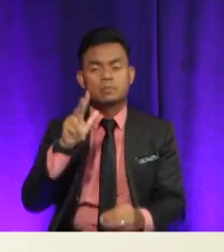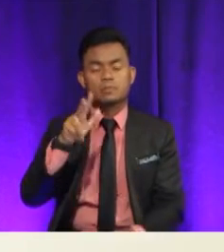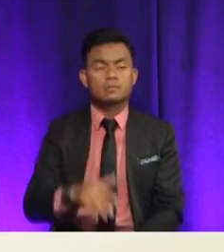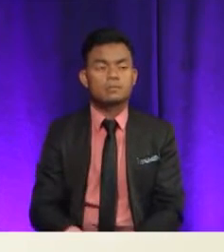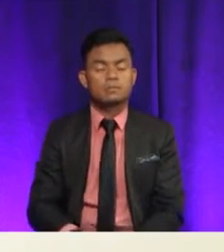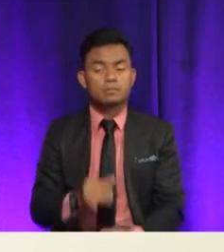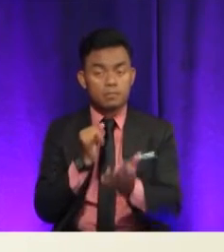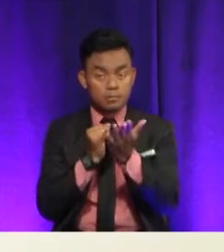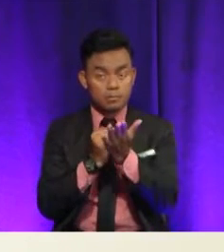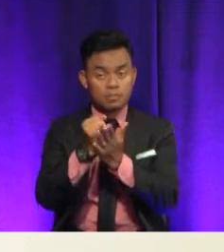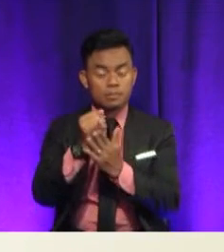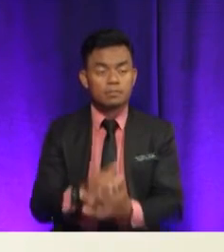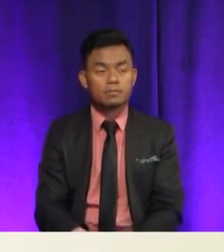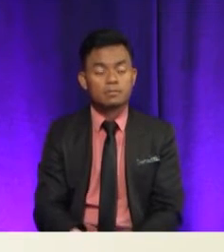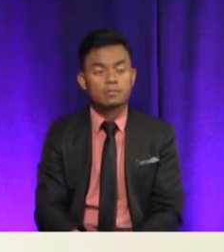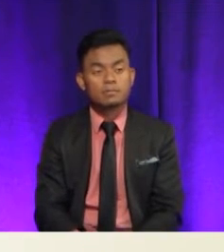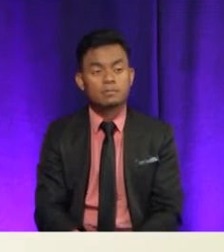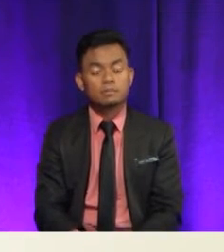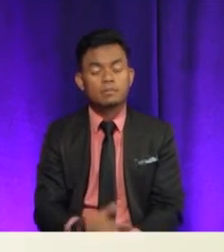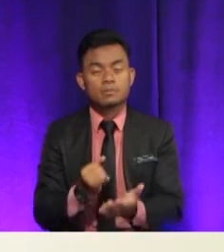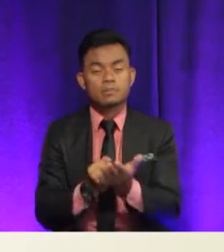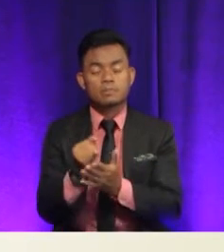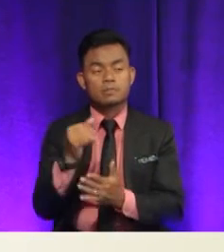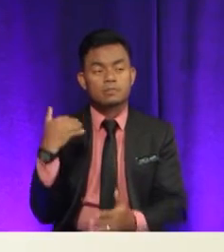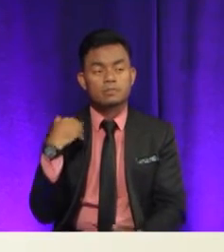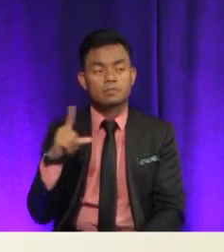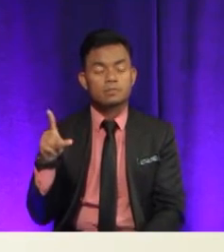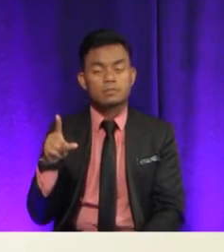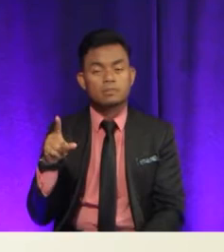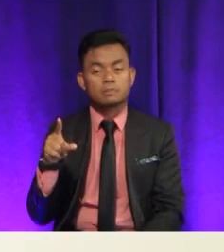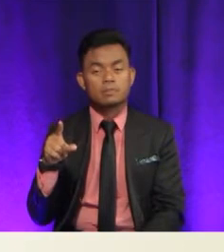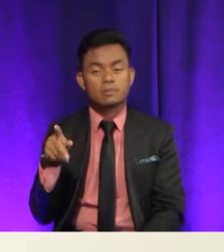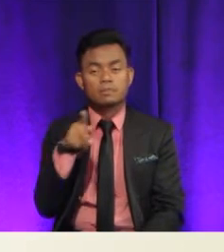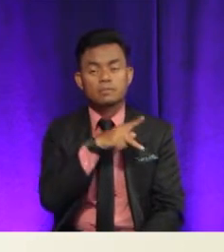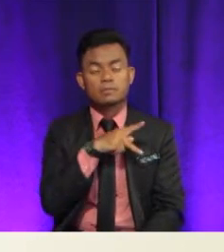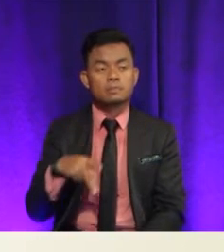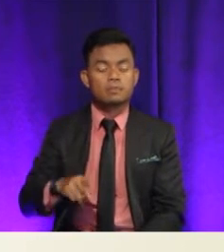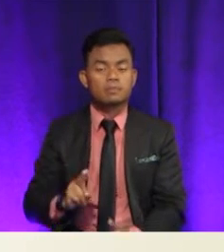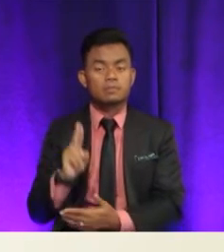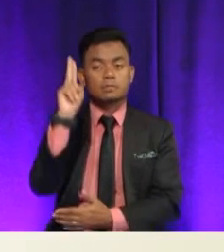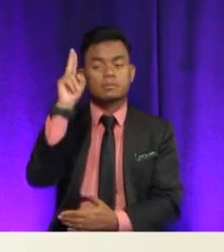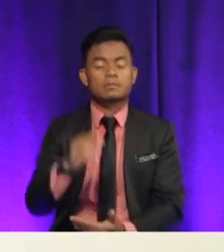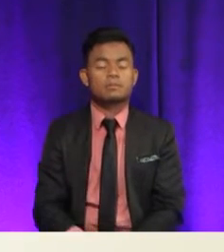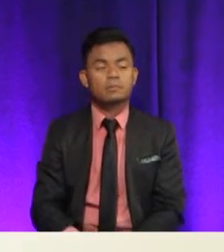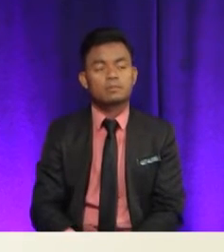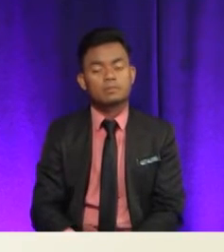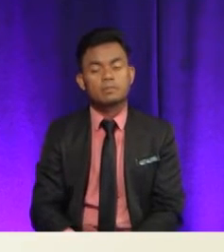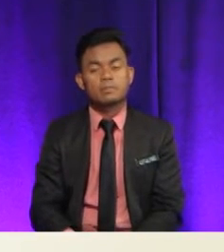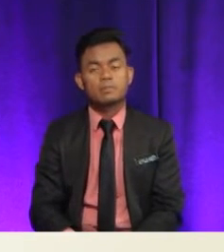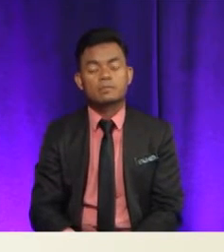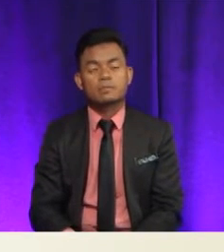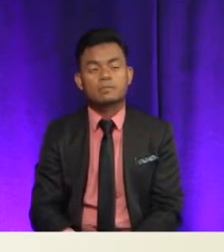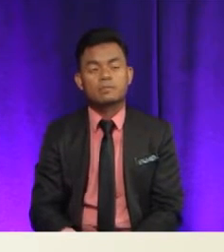jujur juga merupakan kepribadian unggul sebab jujur tadi Dia tergolong dalam sifat yang baik oke